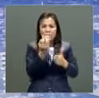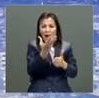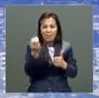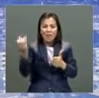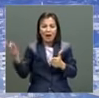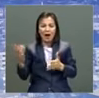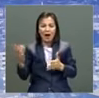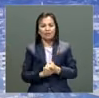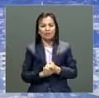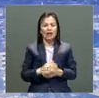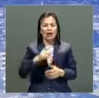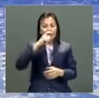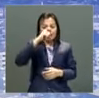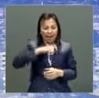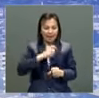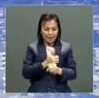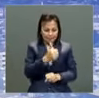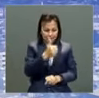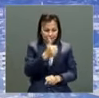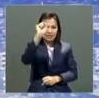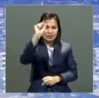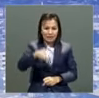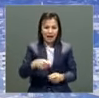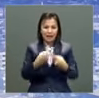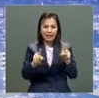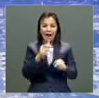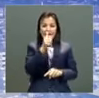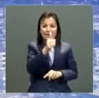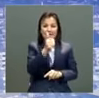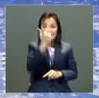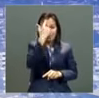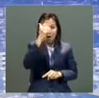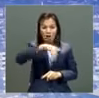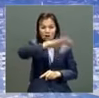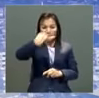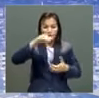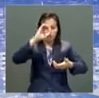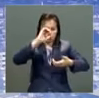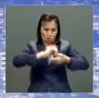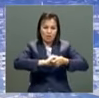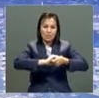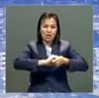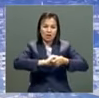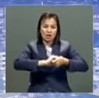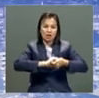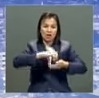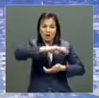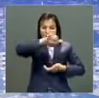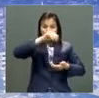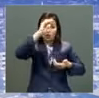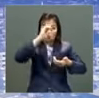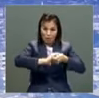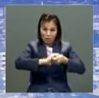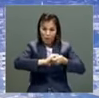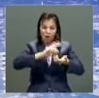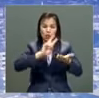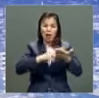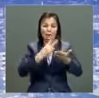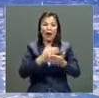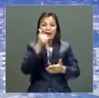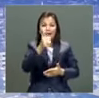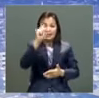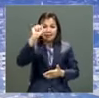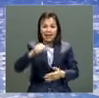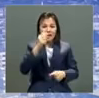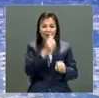2สัปดาห์ถึงเราจะทำได้ดีแต่ว่าดีเพราะว่าท่านร่วมมือกับในสถานการณ์ฉุกเฉินอย่างนี้เพราะฉะนั้นถ้าท